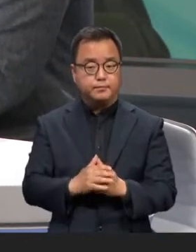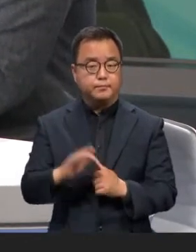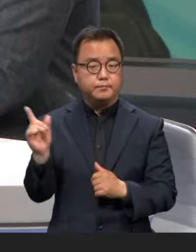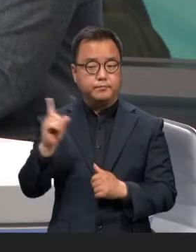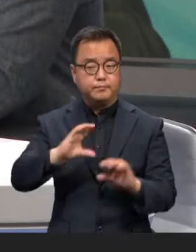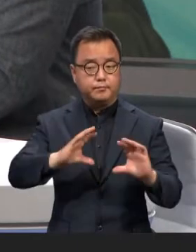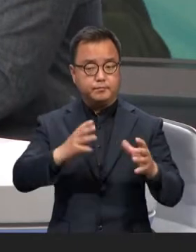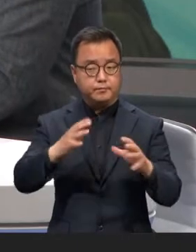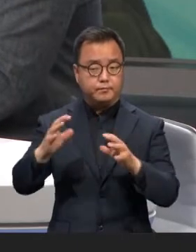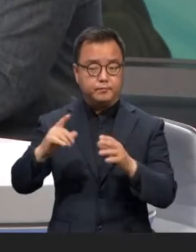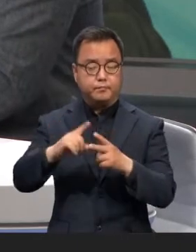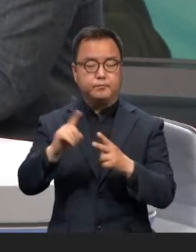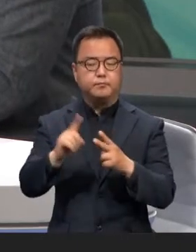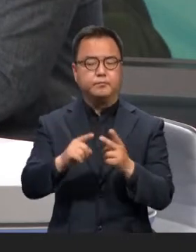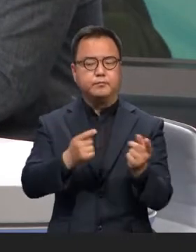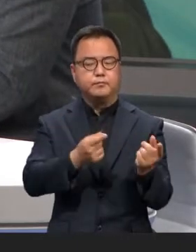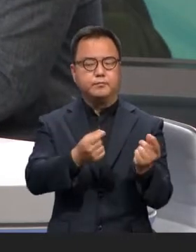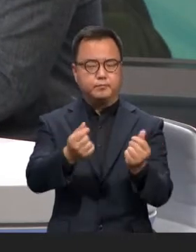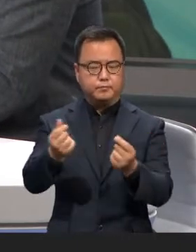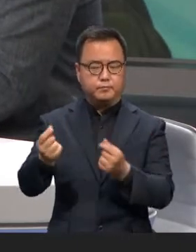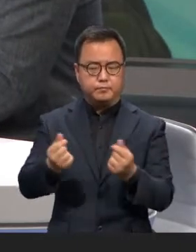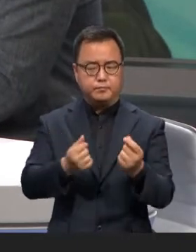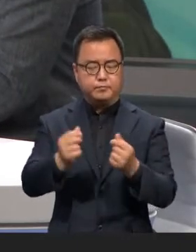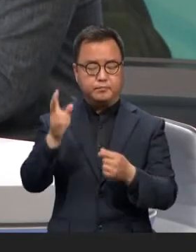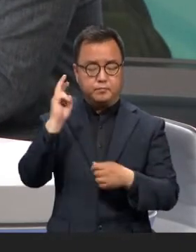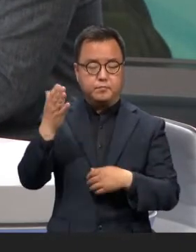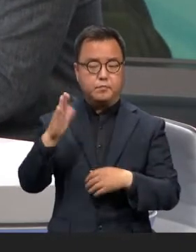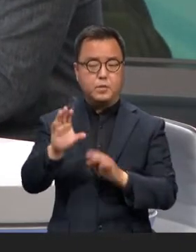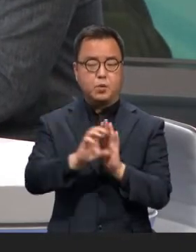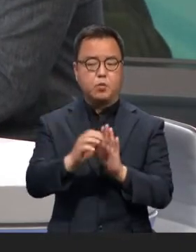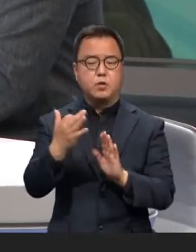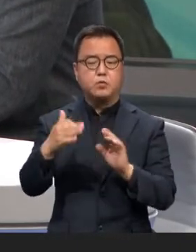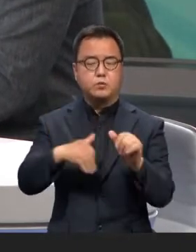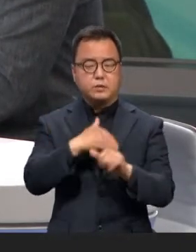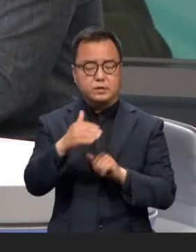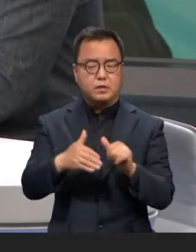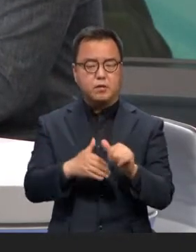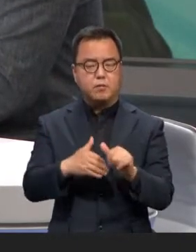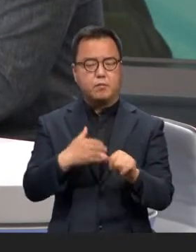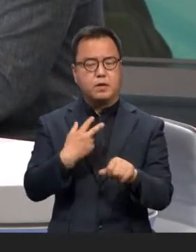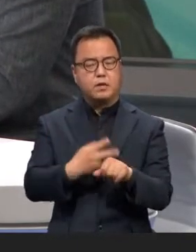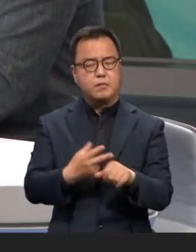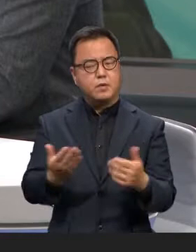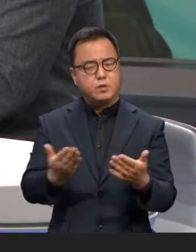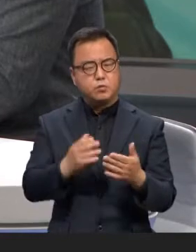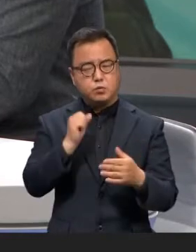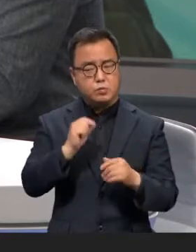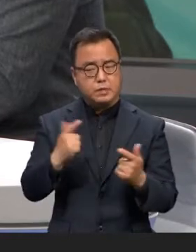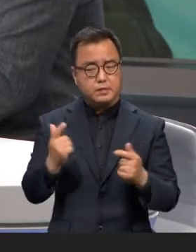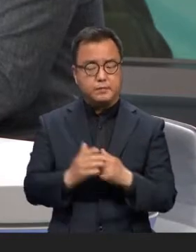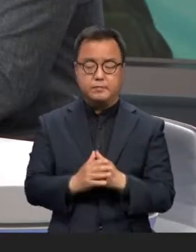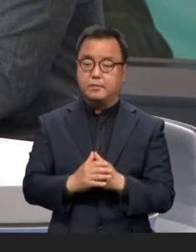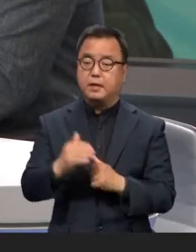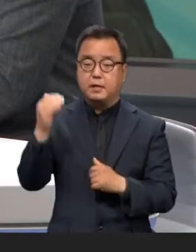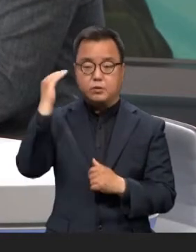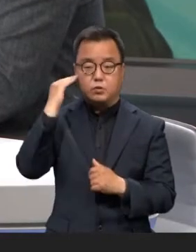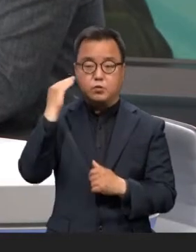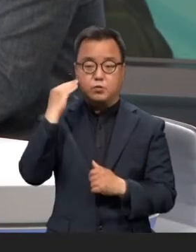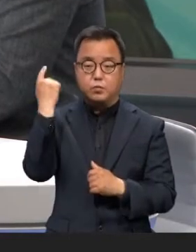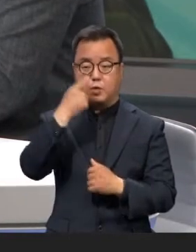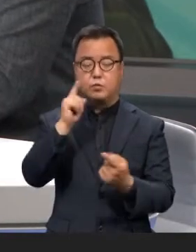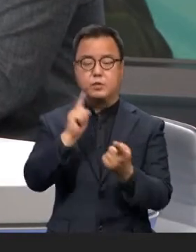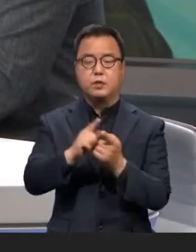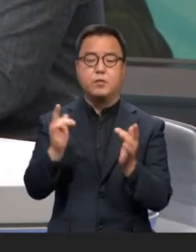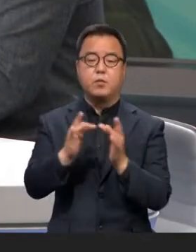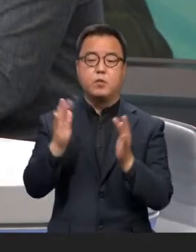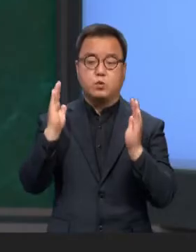교사들이 나 마찬가지겠지만 후로 나 때문에 근무 여건이 녹록치 가 않다구요 4 한국의 교사들도 되면 수업과 원격 수업을 병행하고